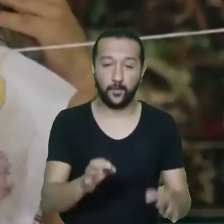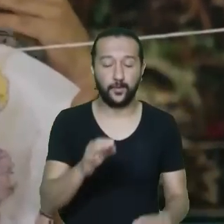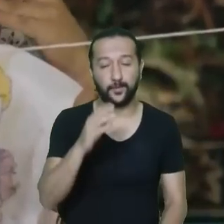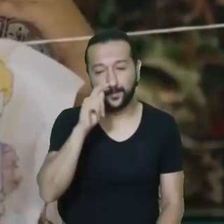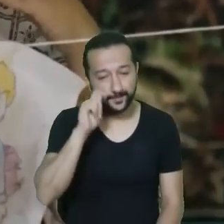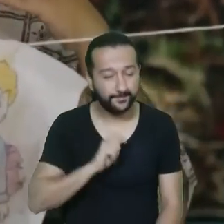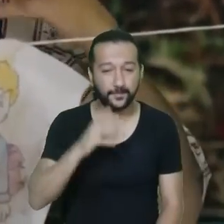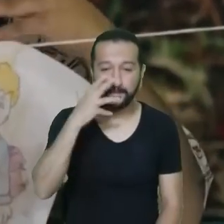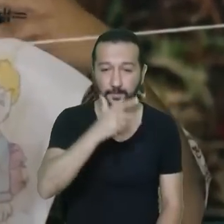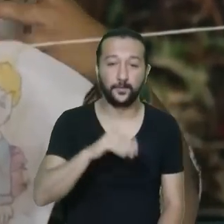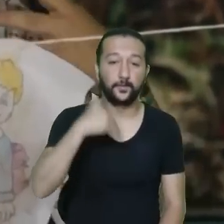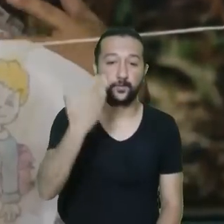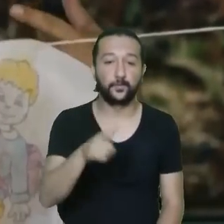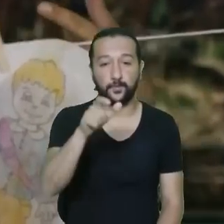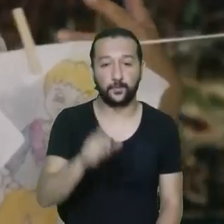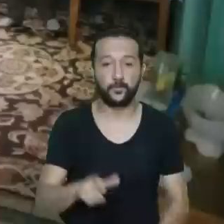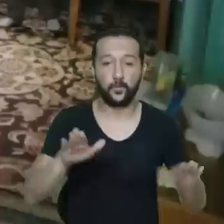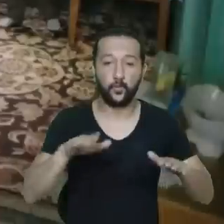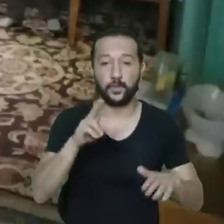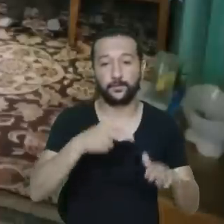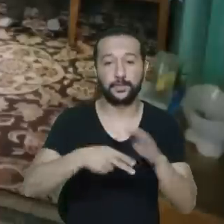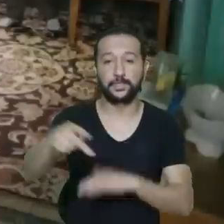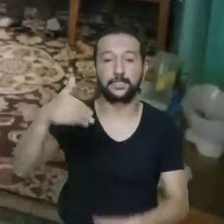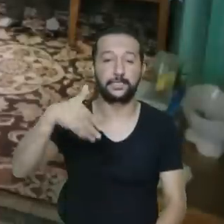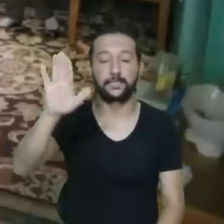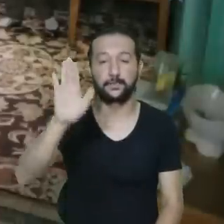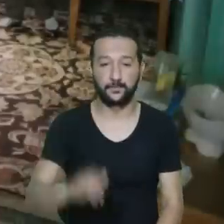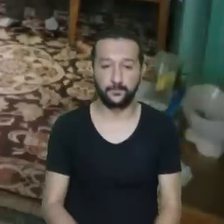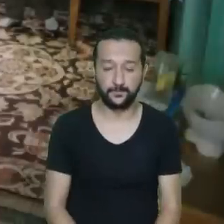mahcup mahcup sonra da guğu gibi süzülüp gitti.